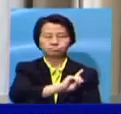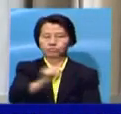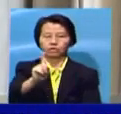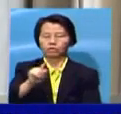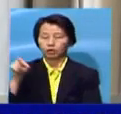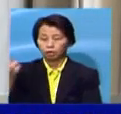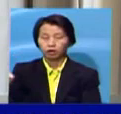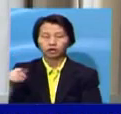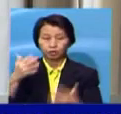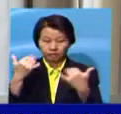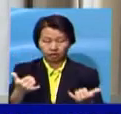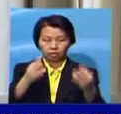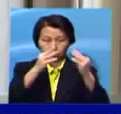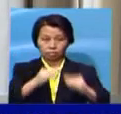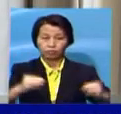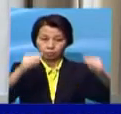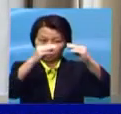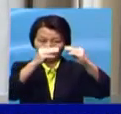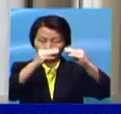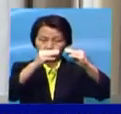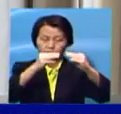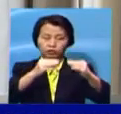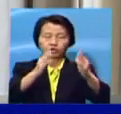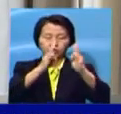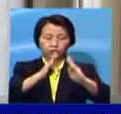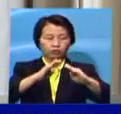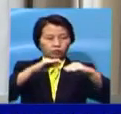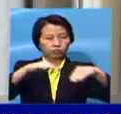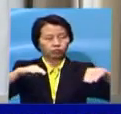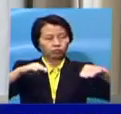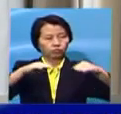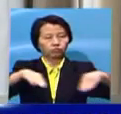renovasi dalam proses penambahbaikan